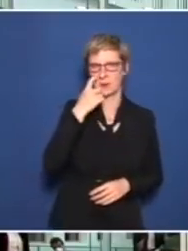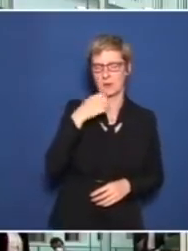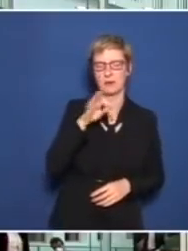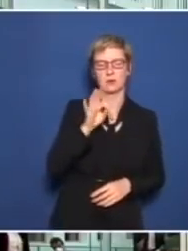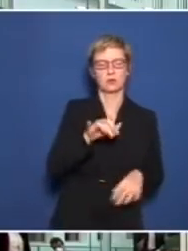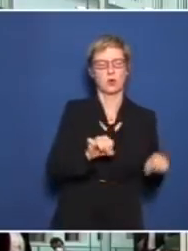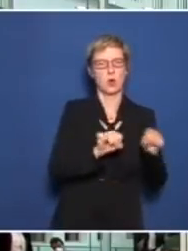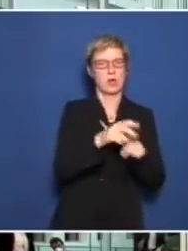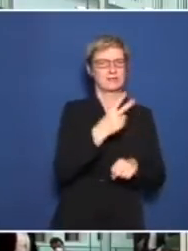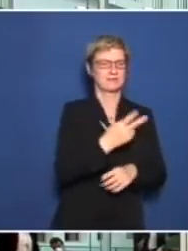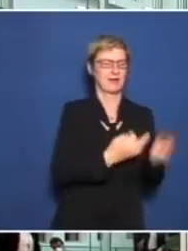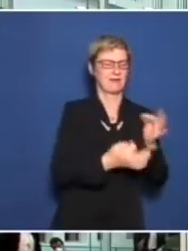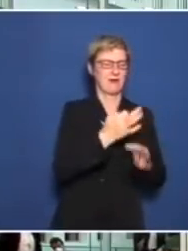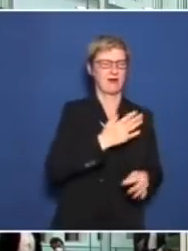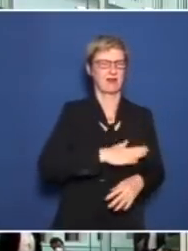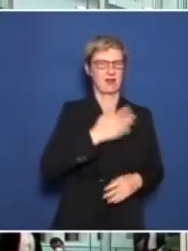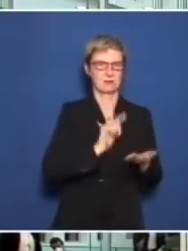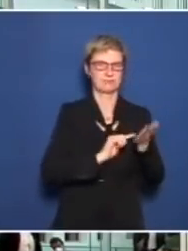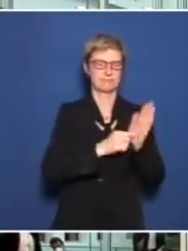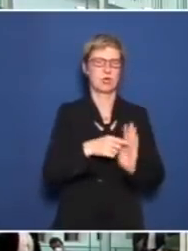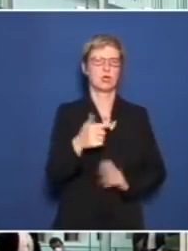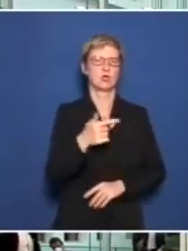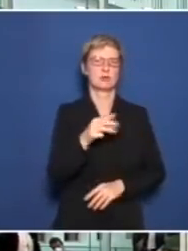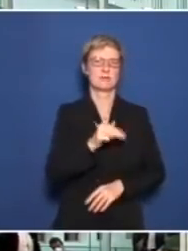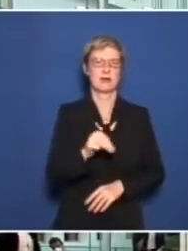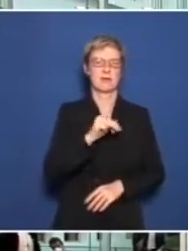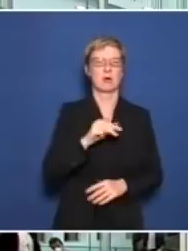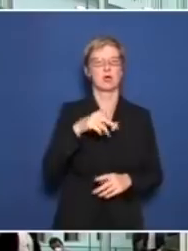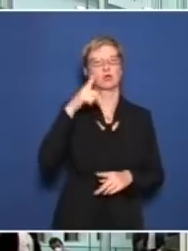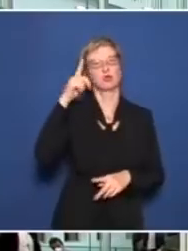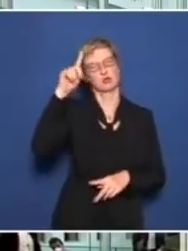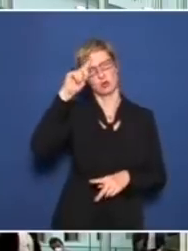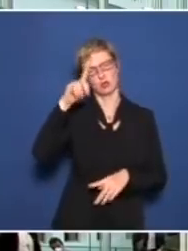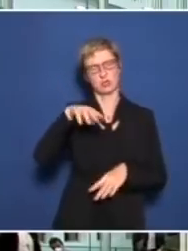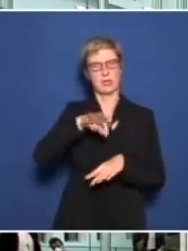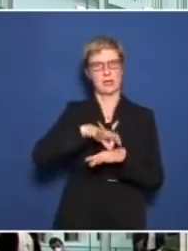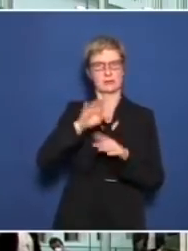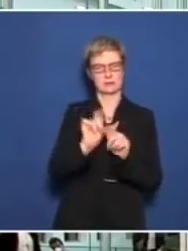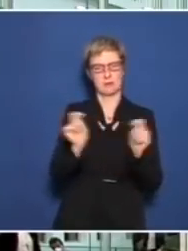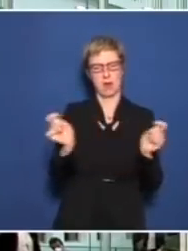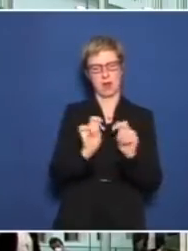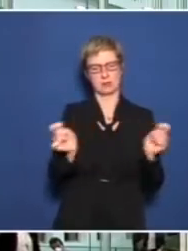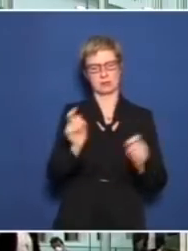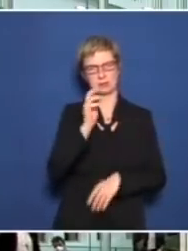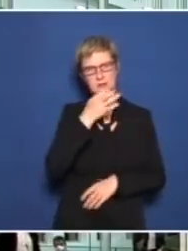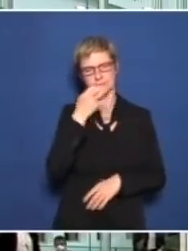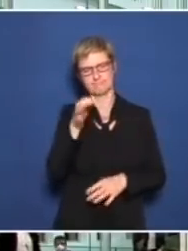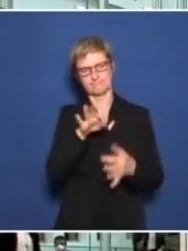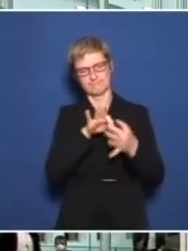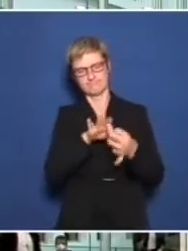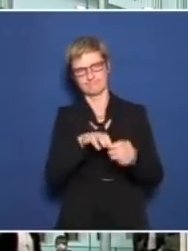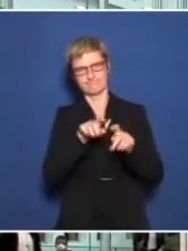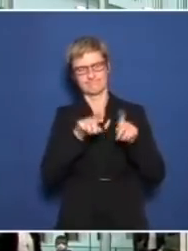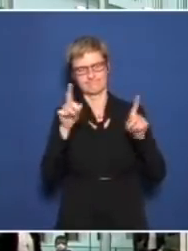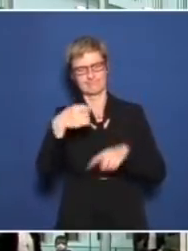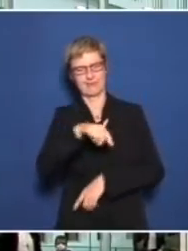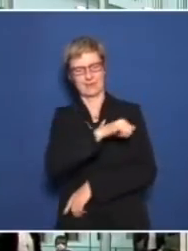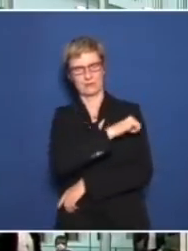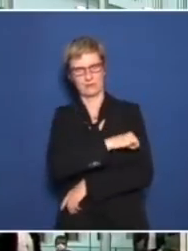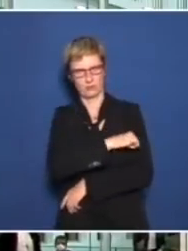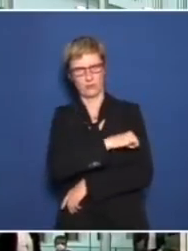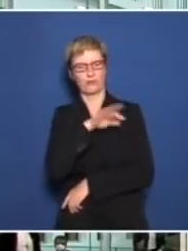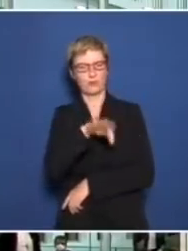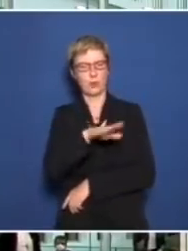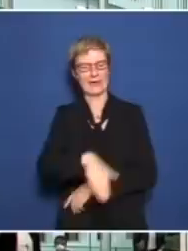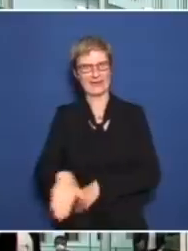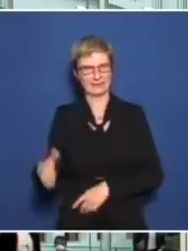wenn es geht, von außen stellen. Die eine von Thorsten Maibaum vom Deutschen Ärzteblatt, der fragt mit Blick auf die angekündigten Impfungen